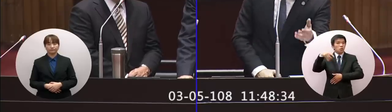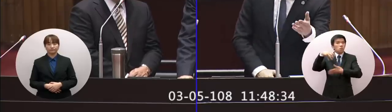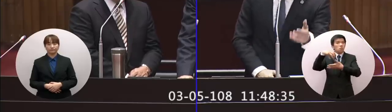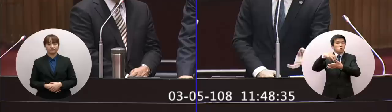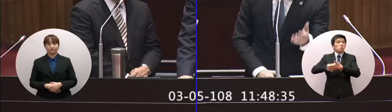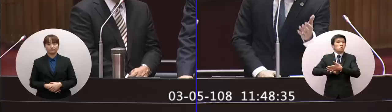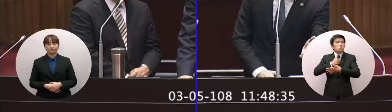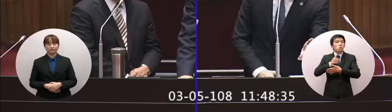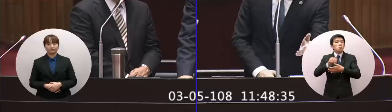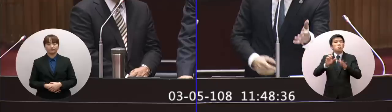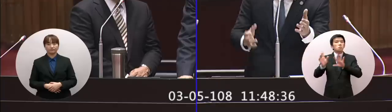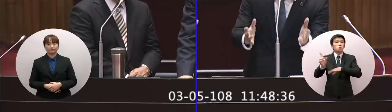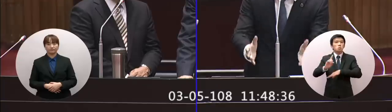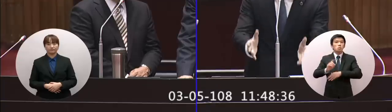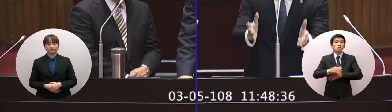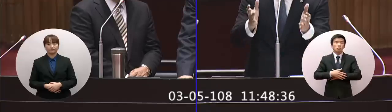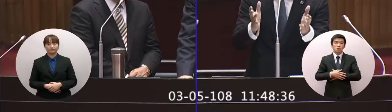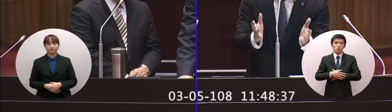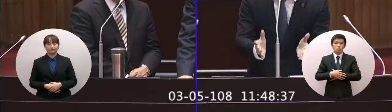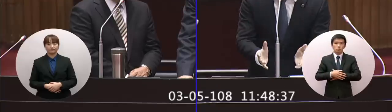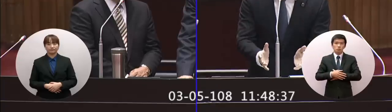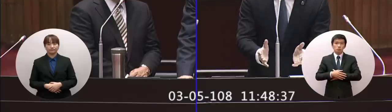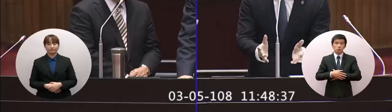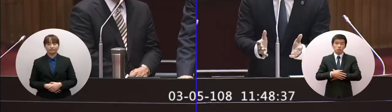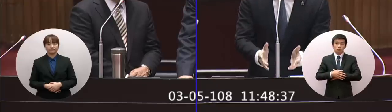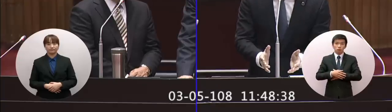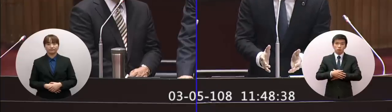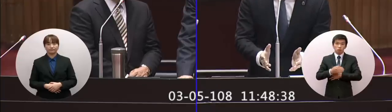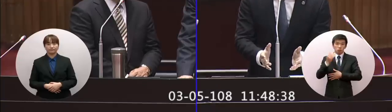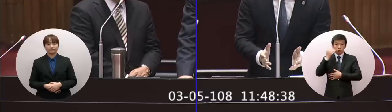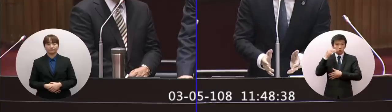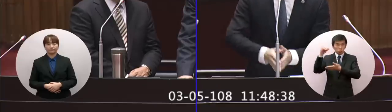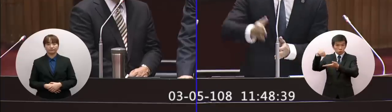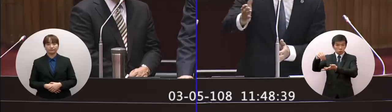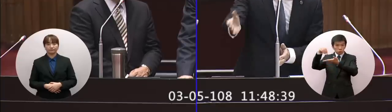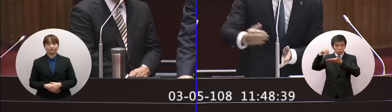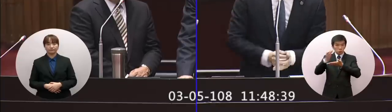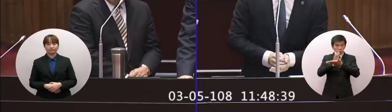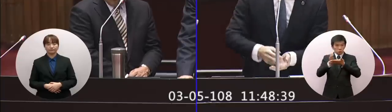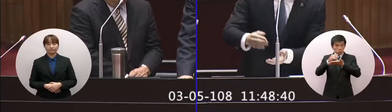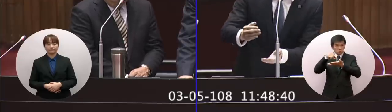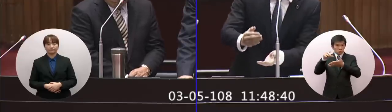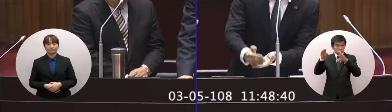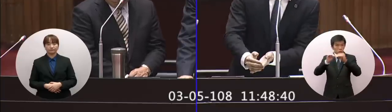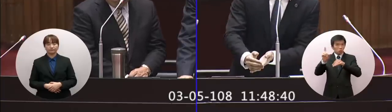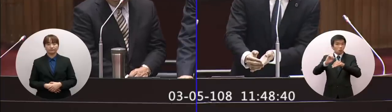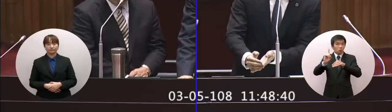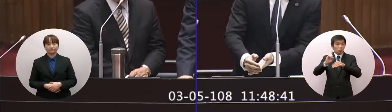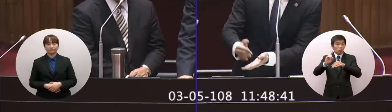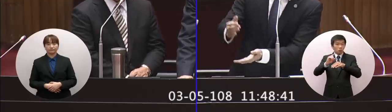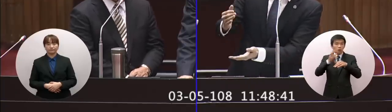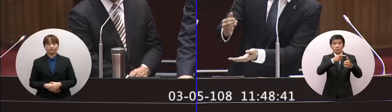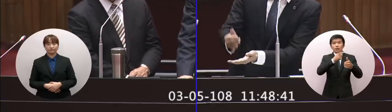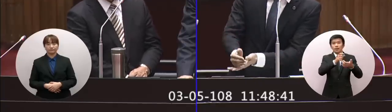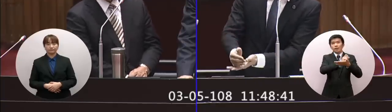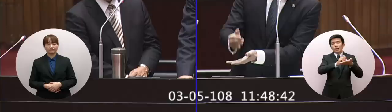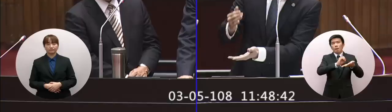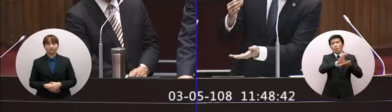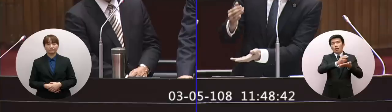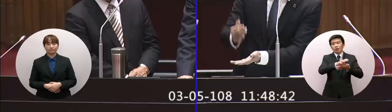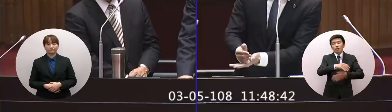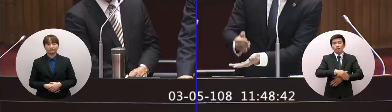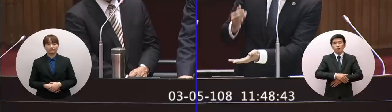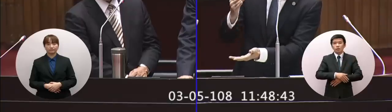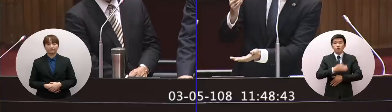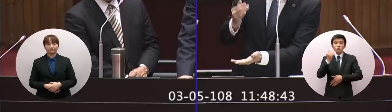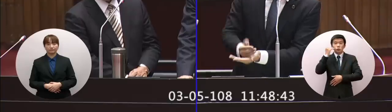这个实际上摕到咱要审查的资料是啥？其实就是叫人写报告啦，叫遮的中国